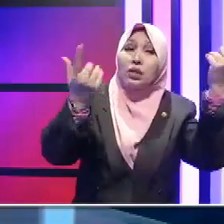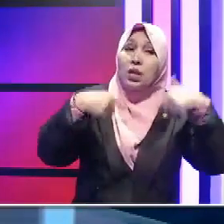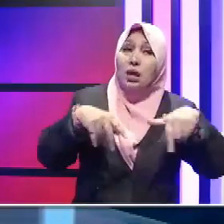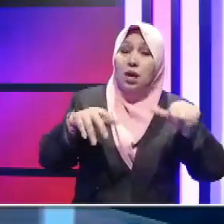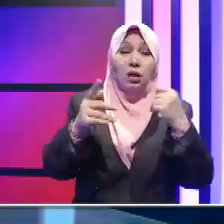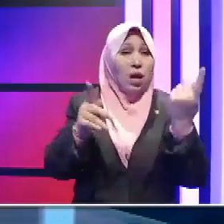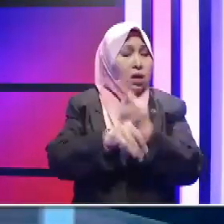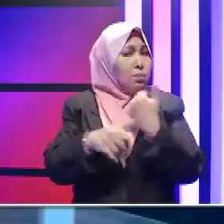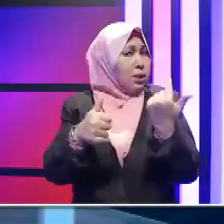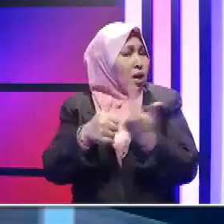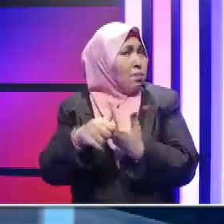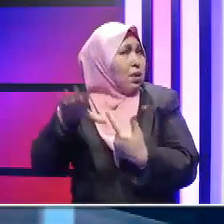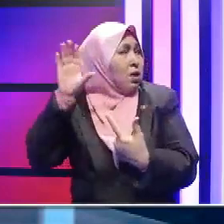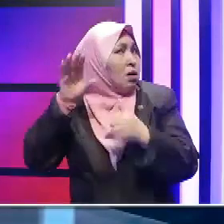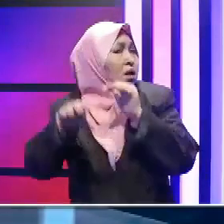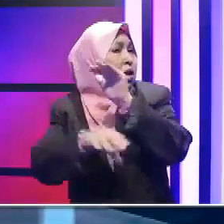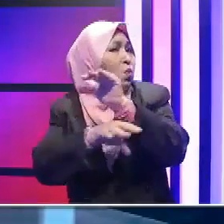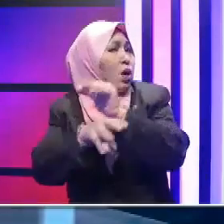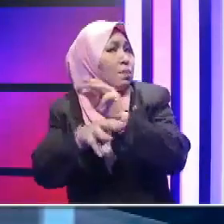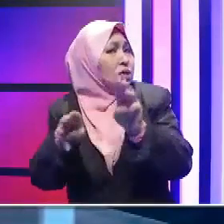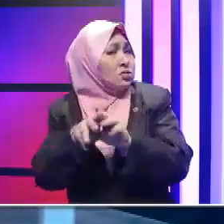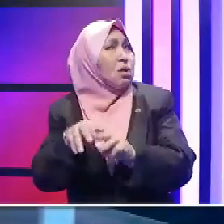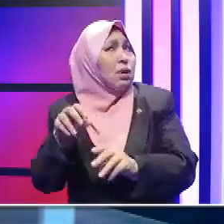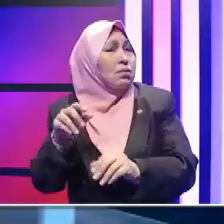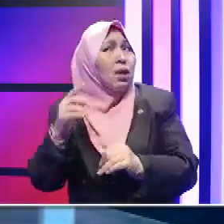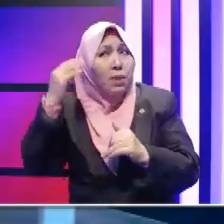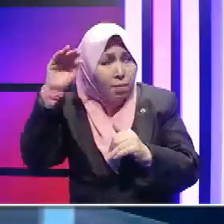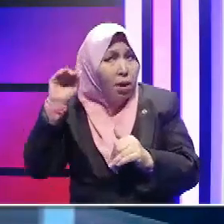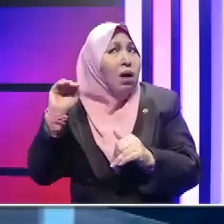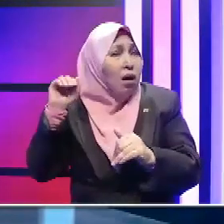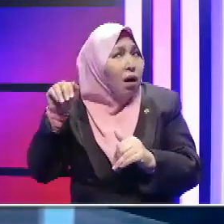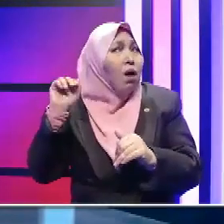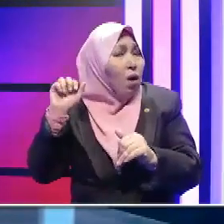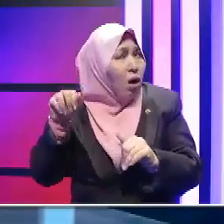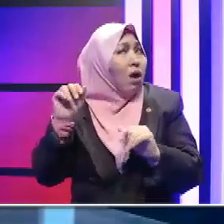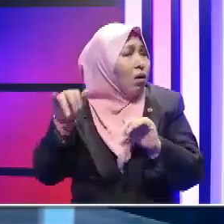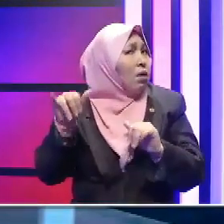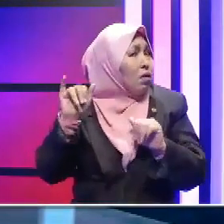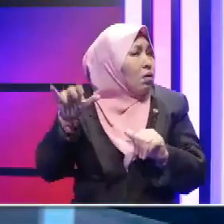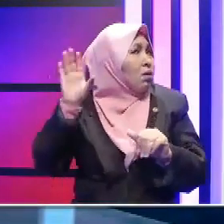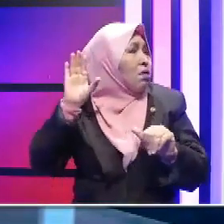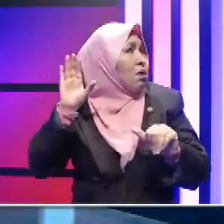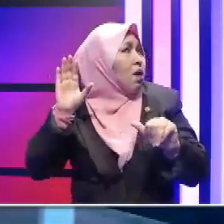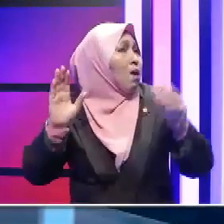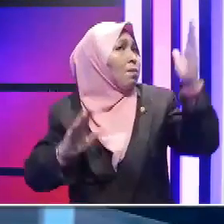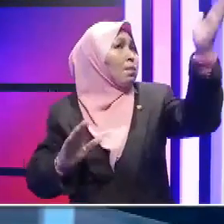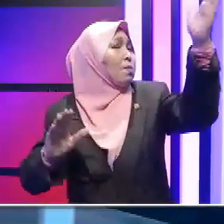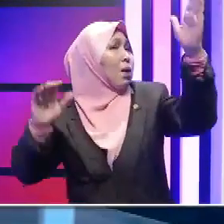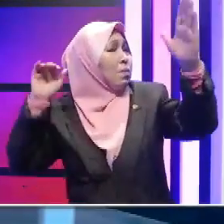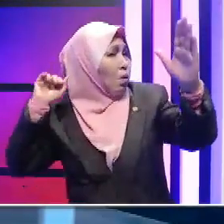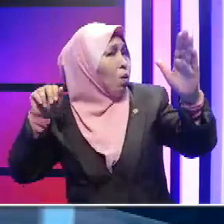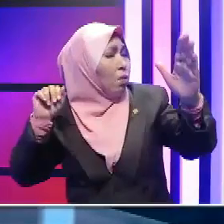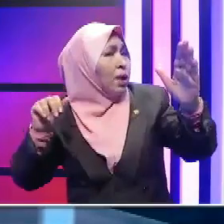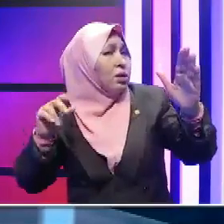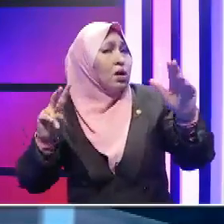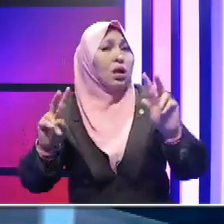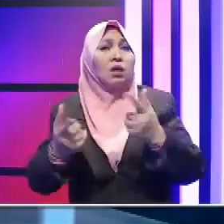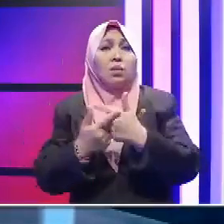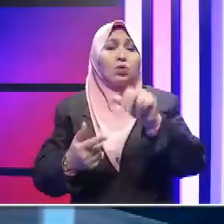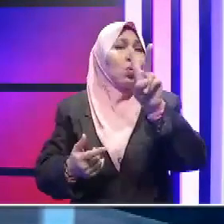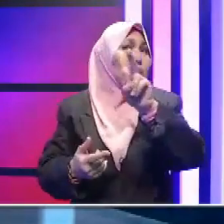mereka kali pertama mendengar dakwah ini nampak macam2 angguk-angguk kepala Depag diucapkan Nabi Nuh sudah minum mengenal pasti mungkin gue tiga orang di pada